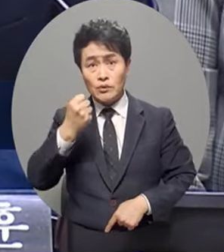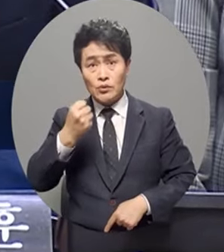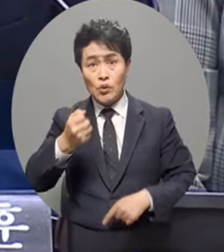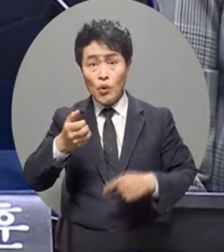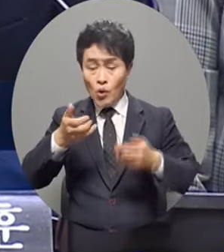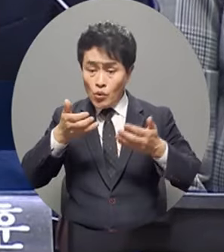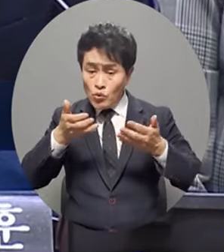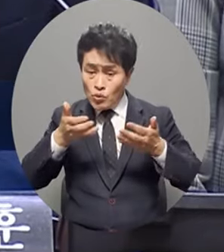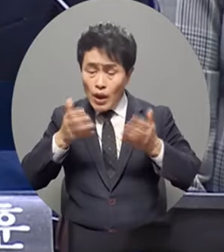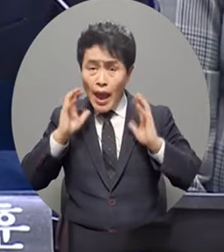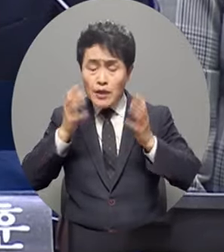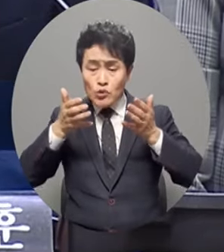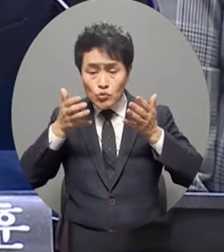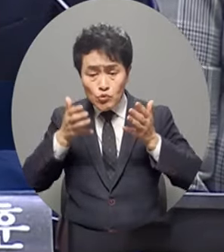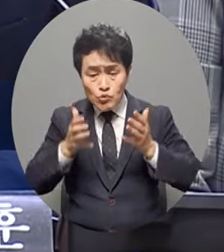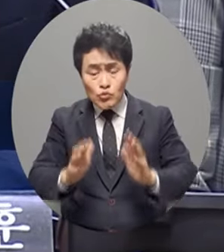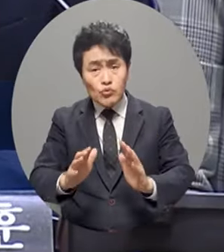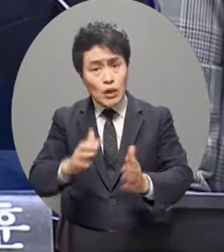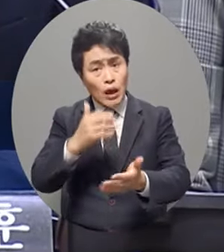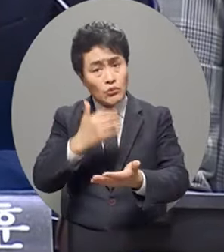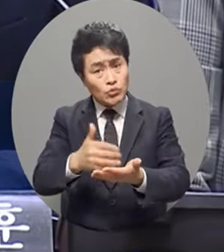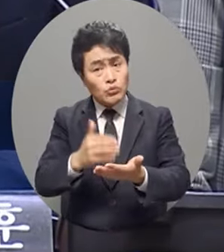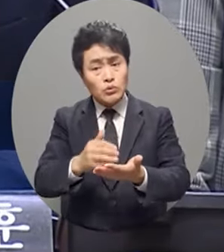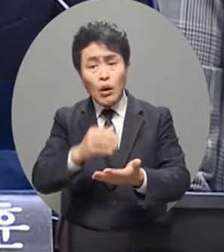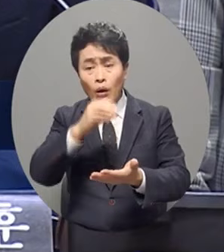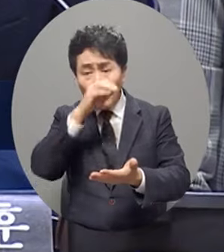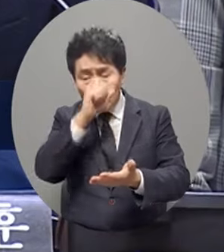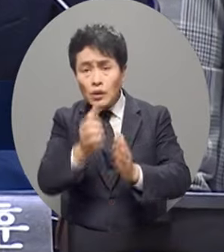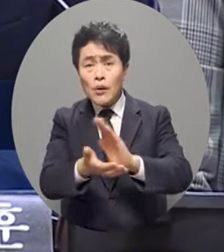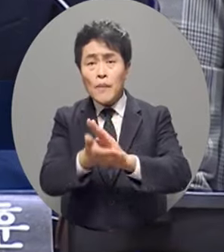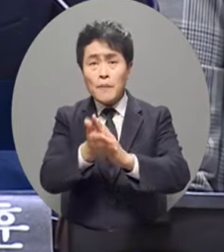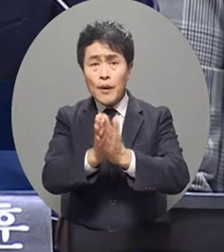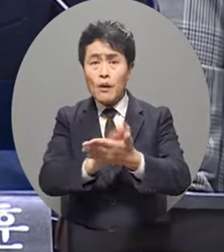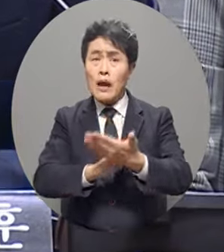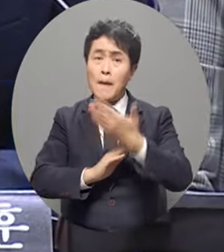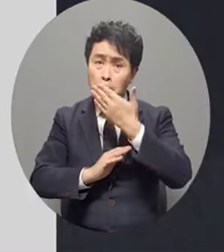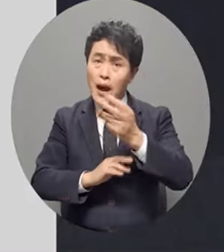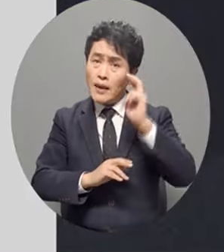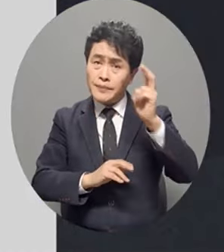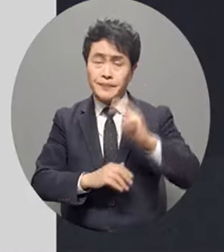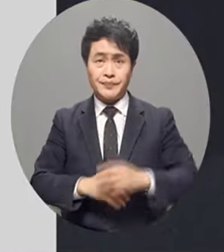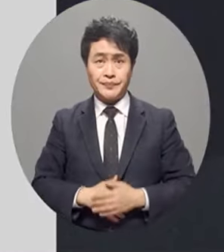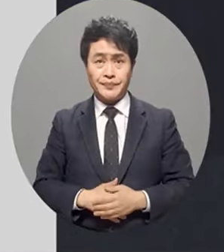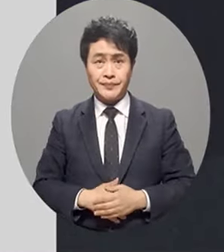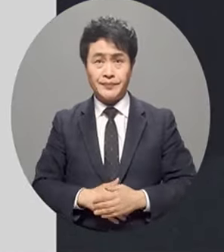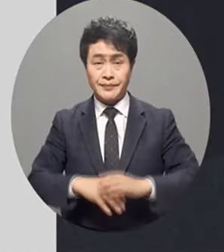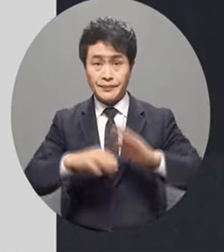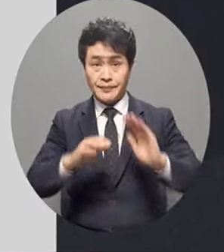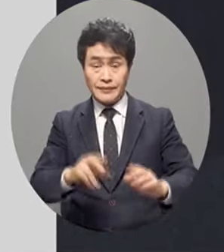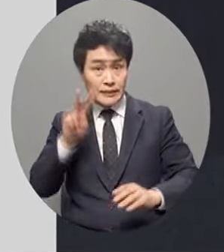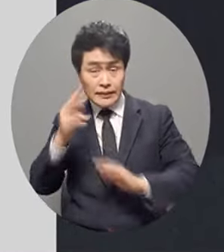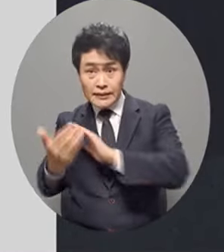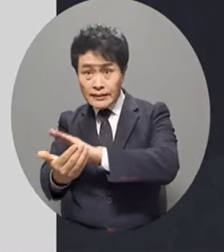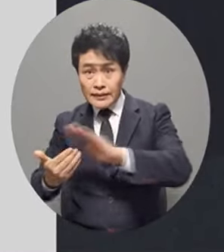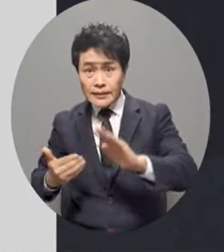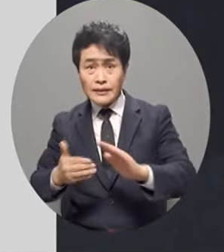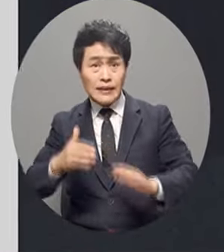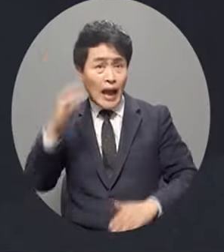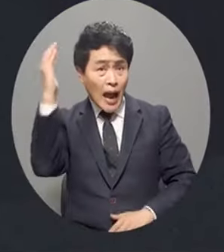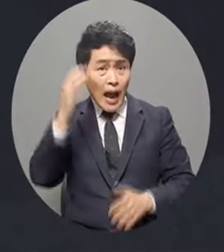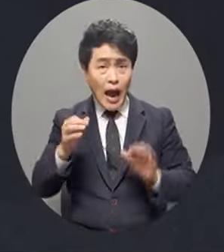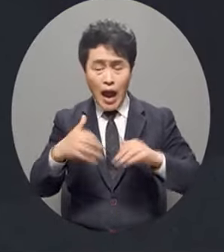출생률에도 상당한 긍정적인 변화를 가져오지 않을까. 이틀 전에는